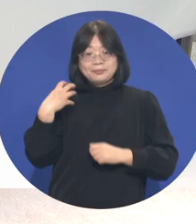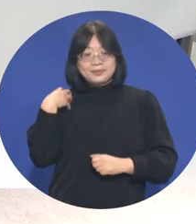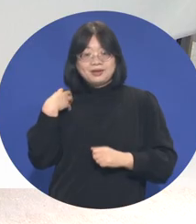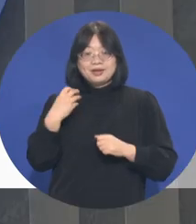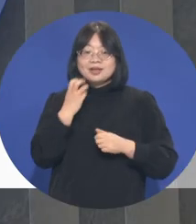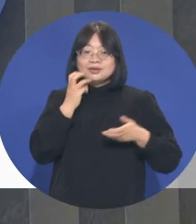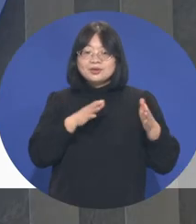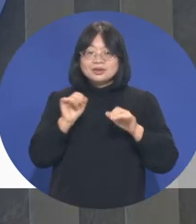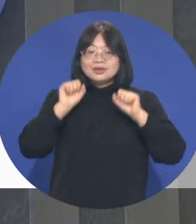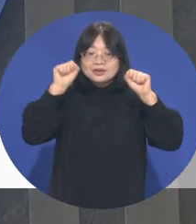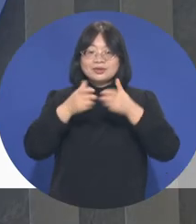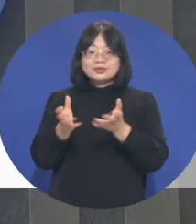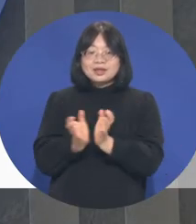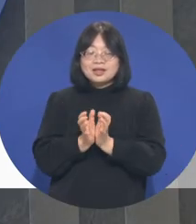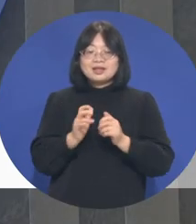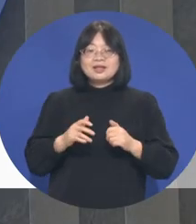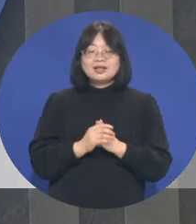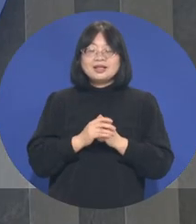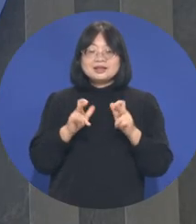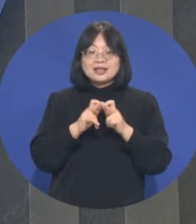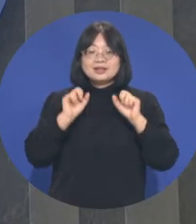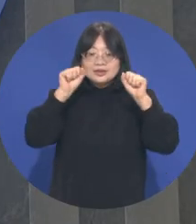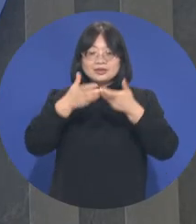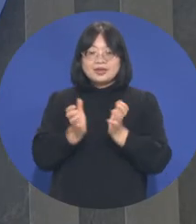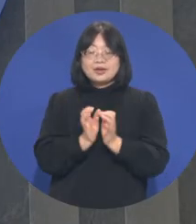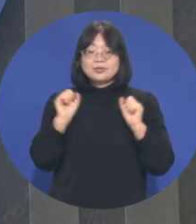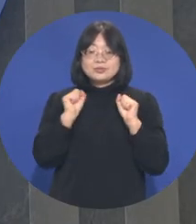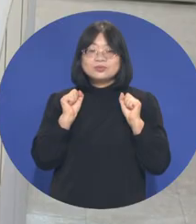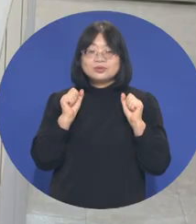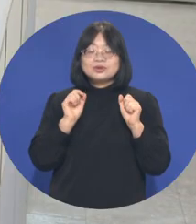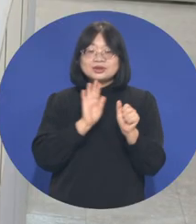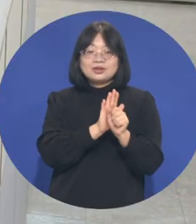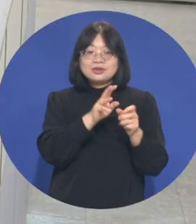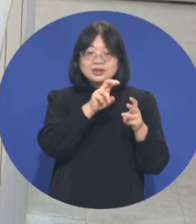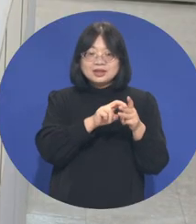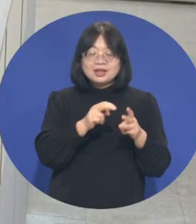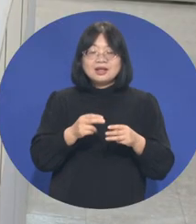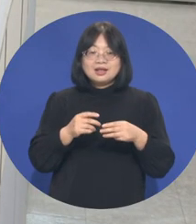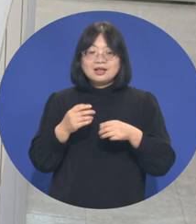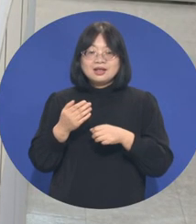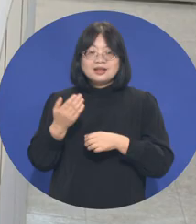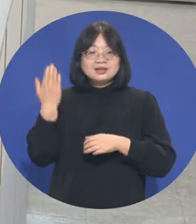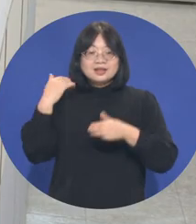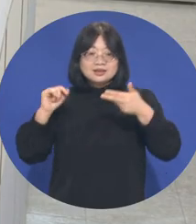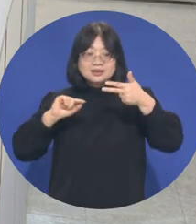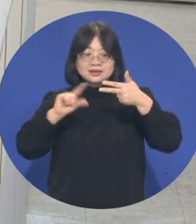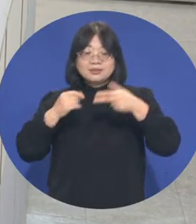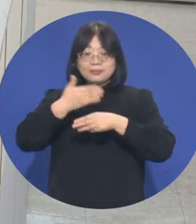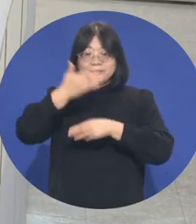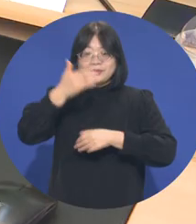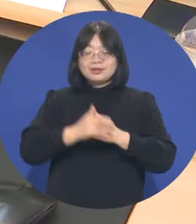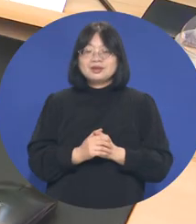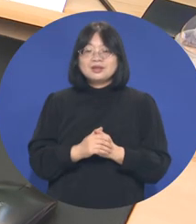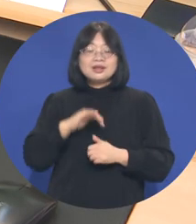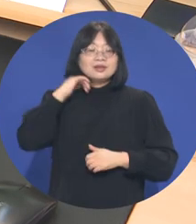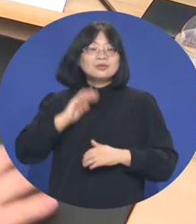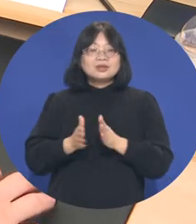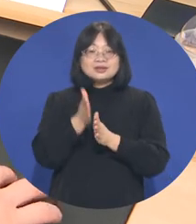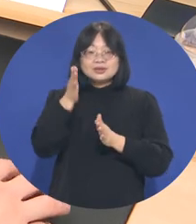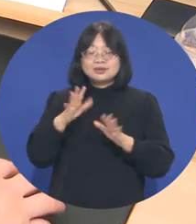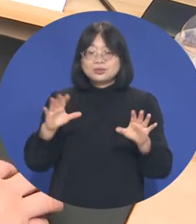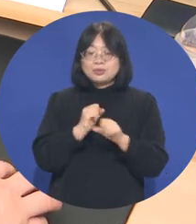책임지는 경기도 체육회와 경기도 장애인체육회 북부지원센터가 지난 7월 문을 열었습니다.